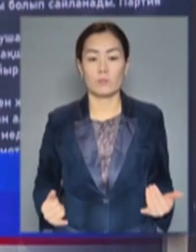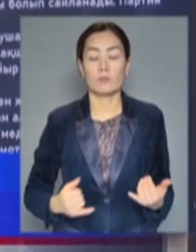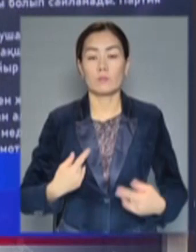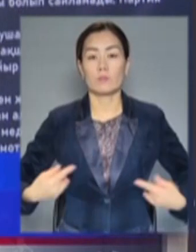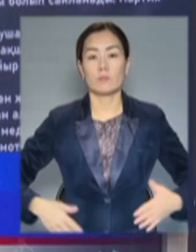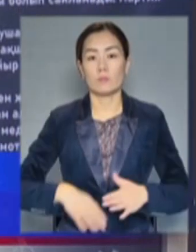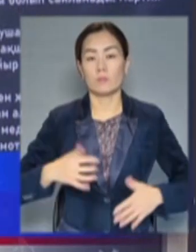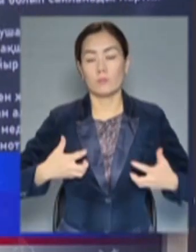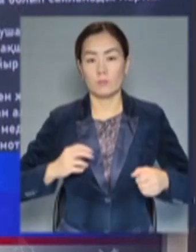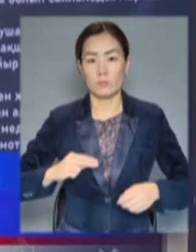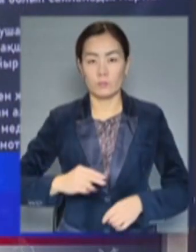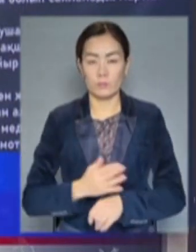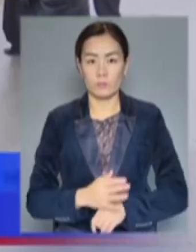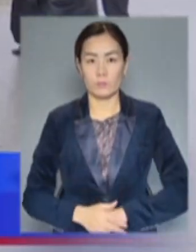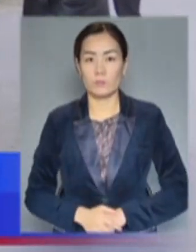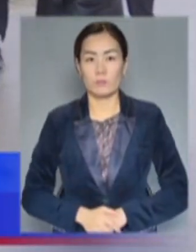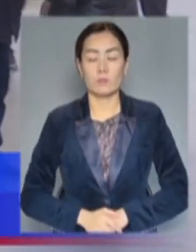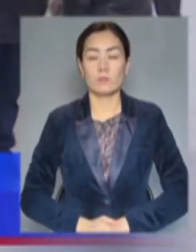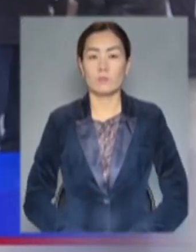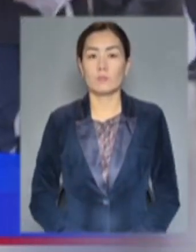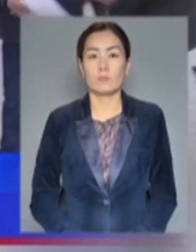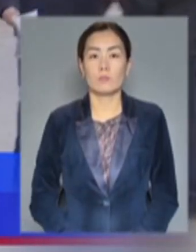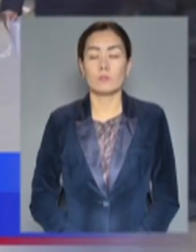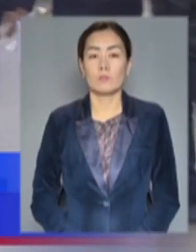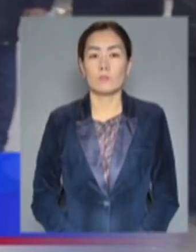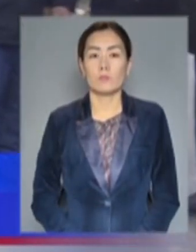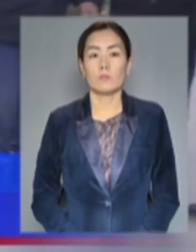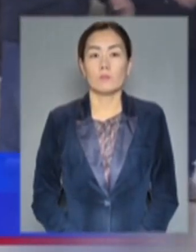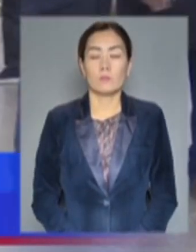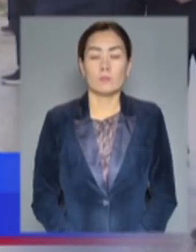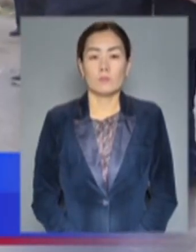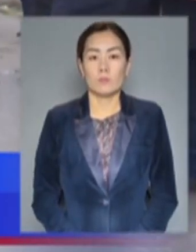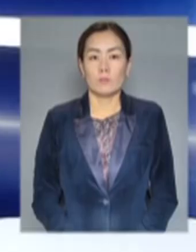олар әр салада қажырлы еңбек етіп жүр. Нұрсұлтан Нұрсейдалихан Таңатов, жаңалық қызметі.